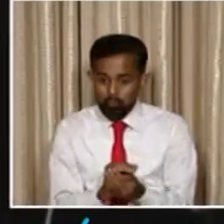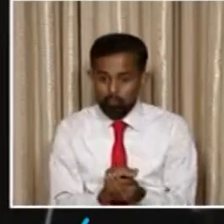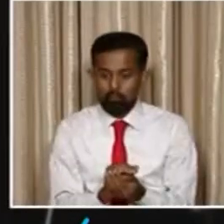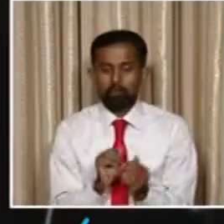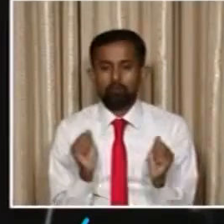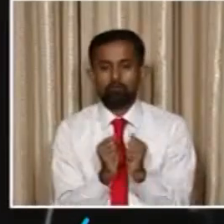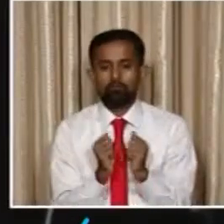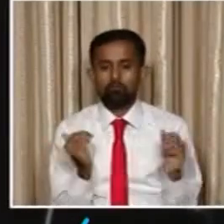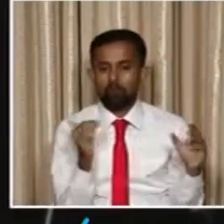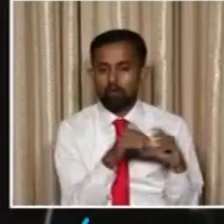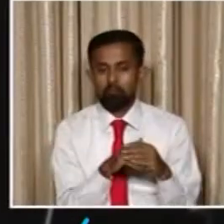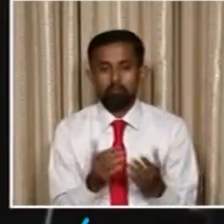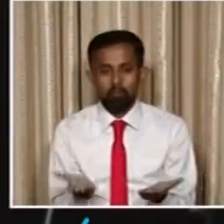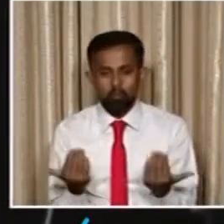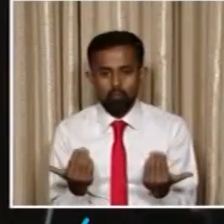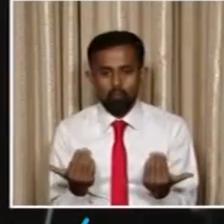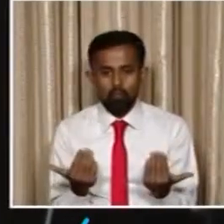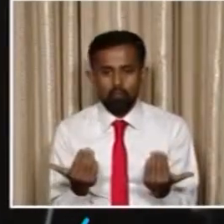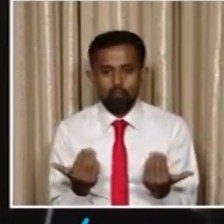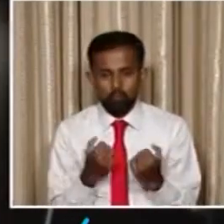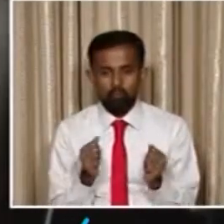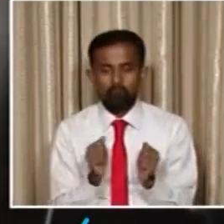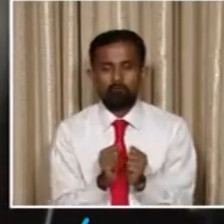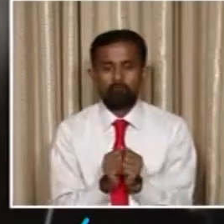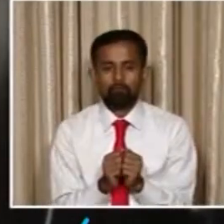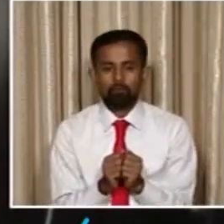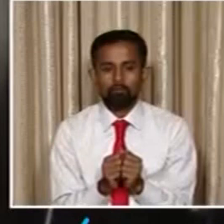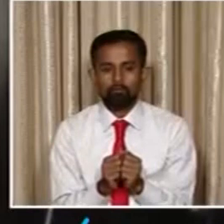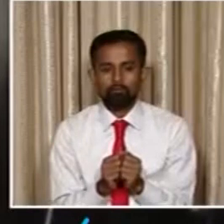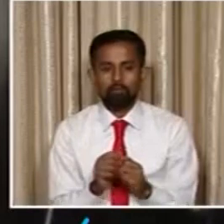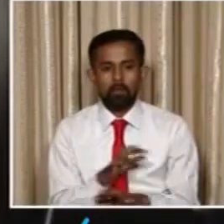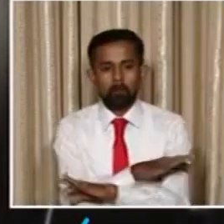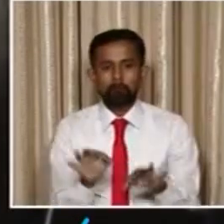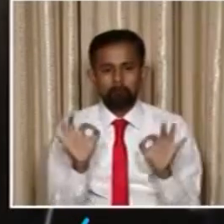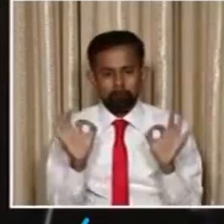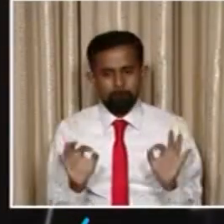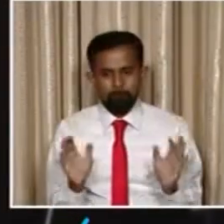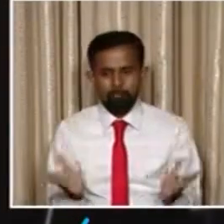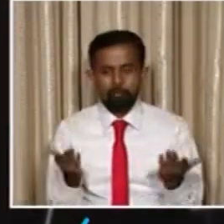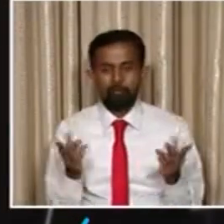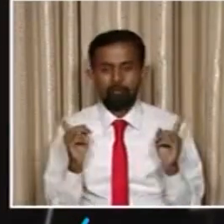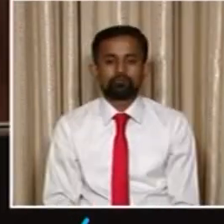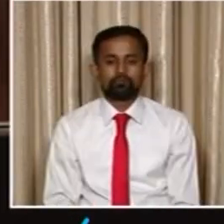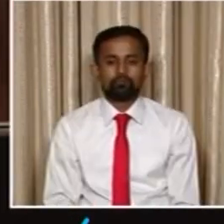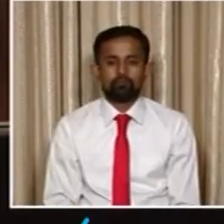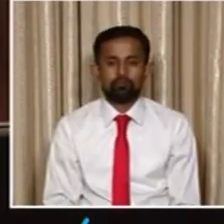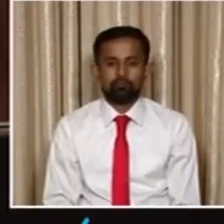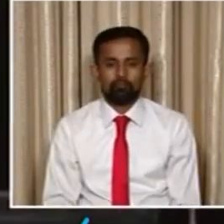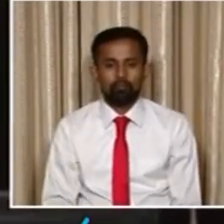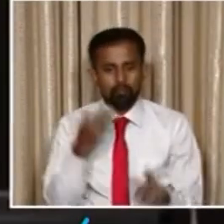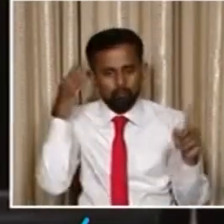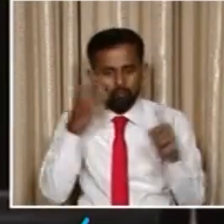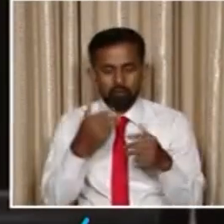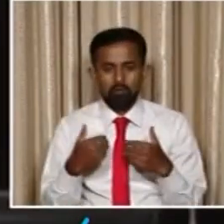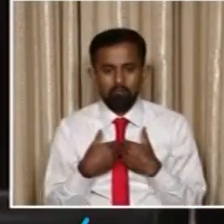මේකට අත ගහන්න මේක කෙරෙන්න ඕනේ දෙයක් මේක කළ යුතු දෙයක් ඔව් ඒ නිසා ක්‍රමයට කරන්න කියන එකයි මම ක්‍රීඩා අමාත්‍යවරයා හැටියට කියන්නේ ඒ සම්බන්ධව